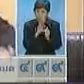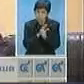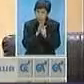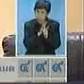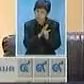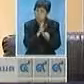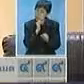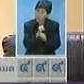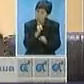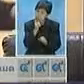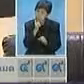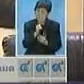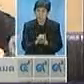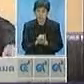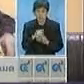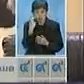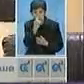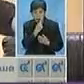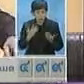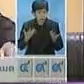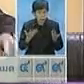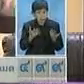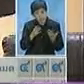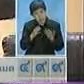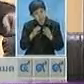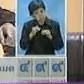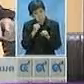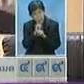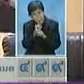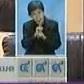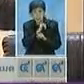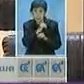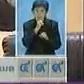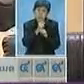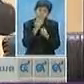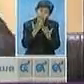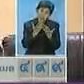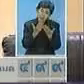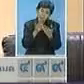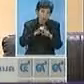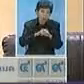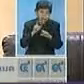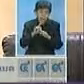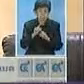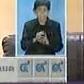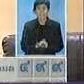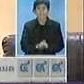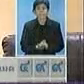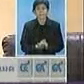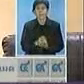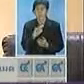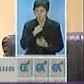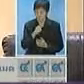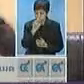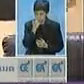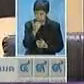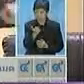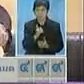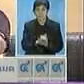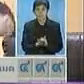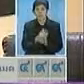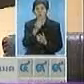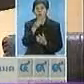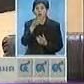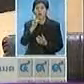มไหมให้ใครเรื่องอะไรที่ไหนวันวอเวลานอได้ท่านไปตรวจได้คร